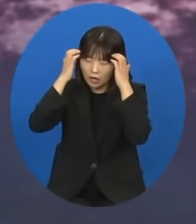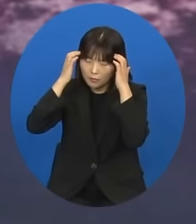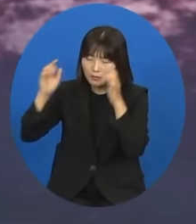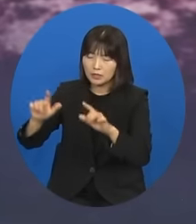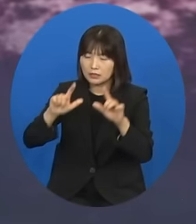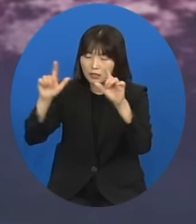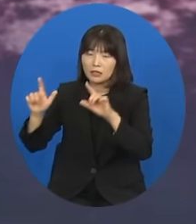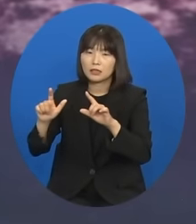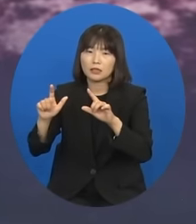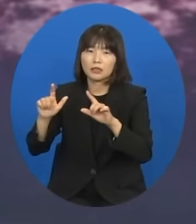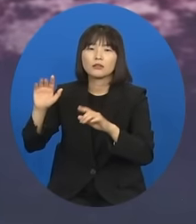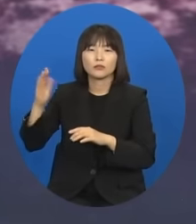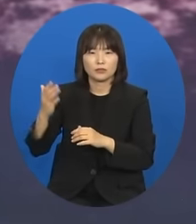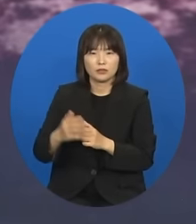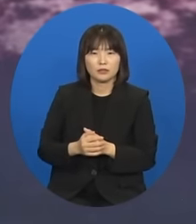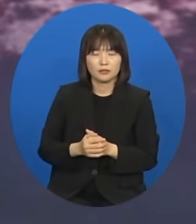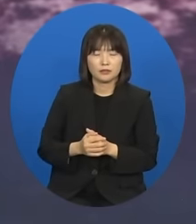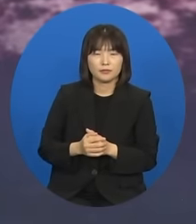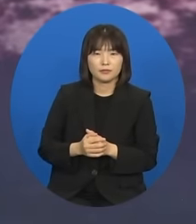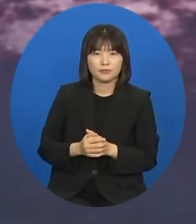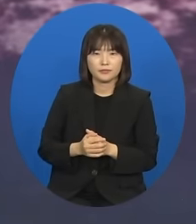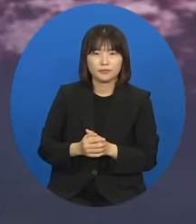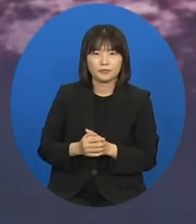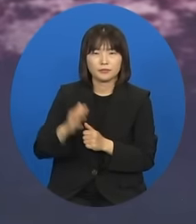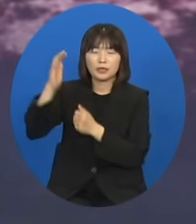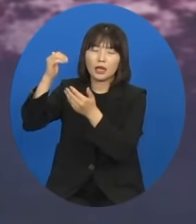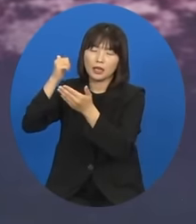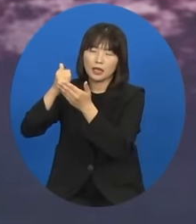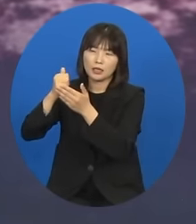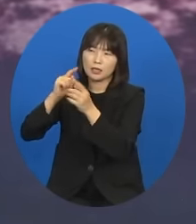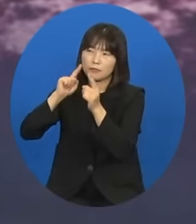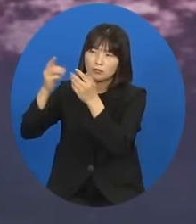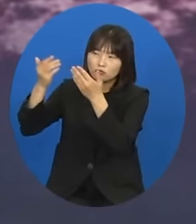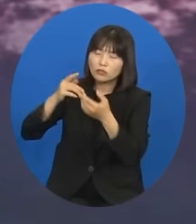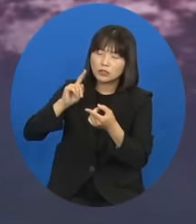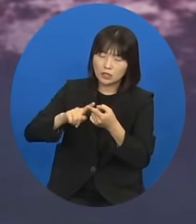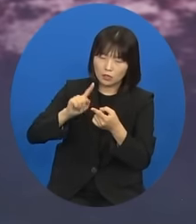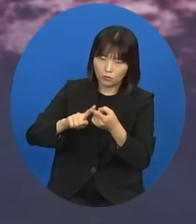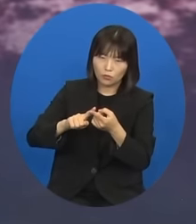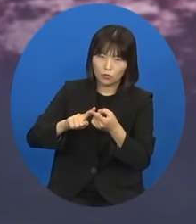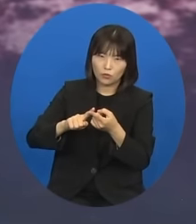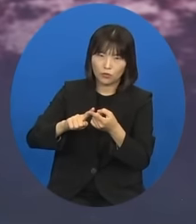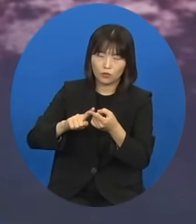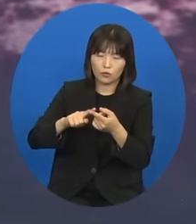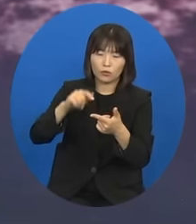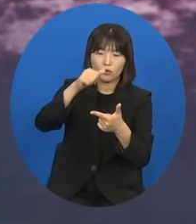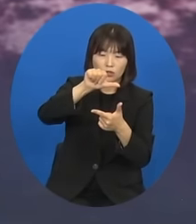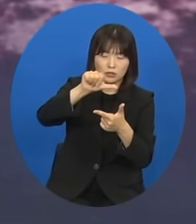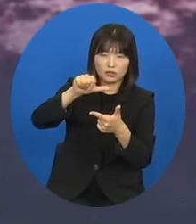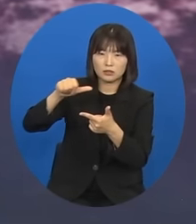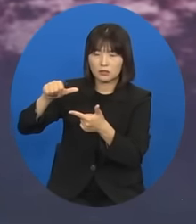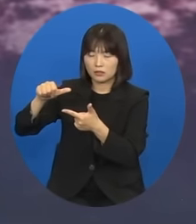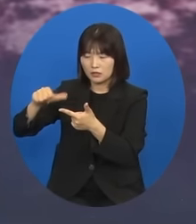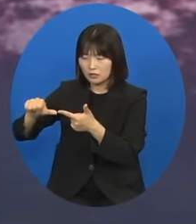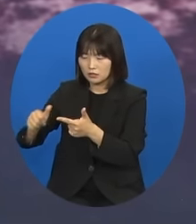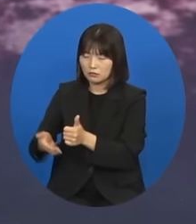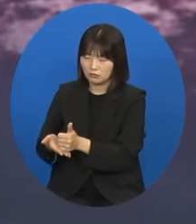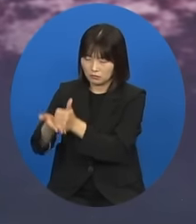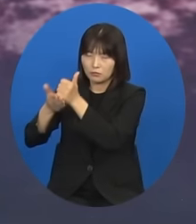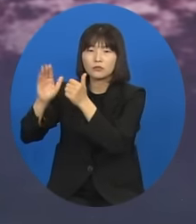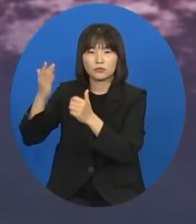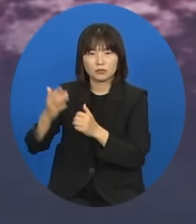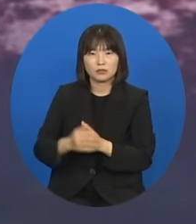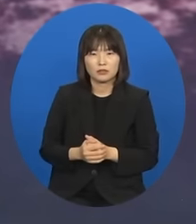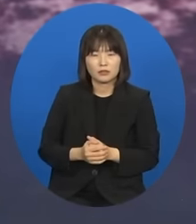일하십니다 하나님은 말씀하신 대로 이어요 큰 자가 작은 자를 섬기게 되는 것이죠 왜냐하면 비록